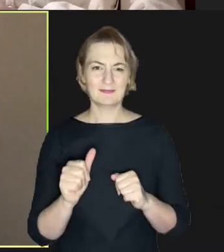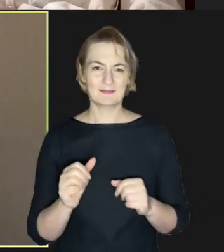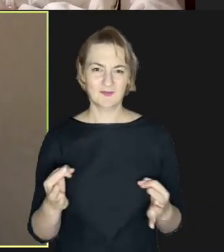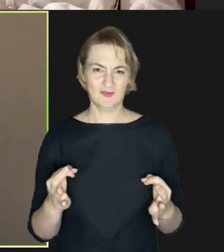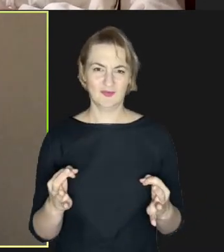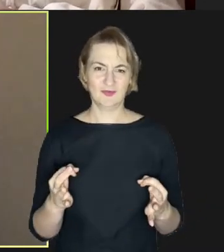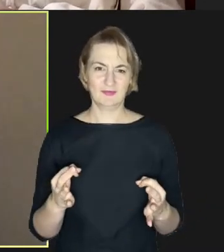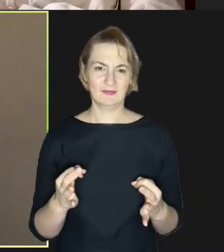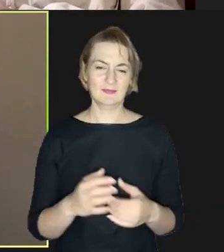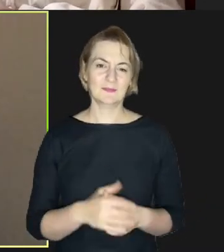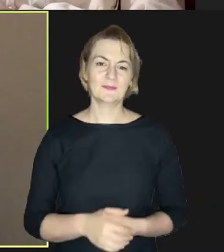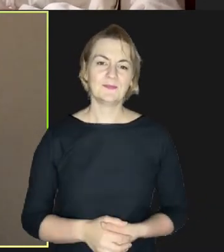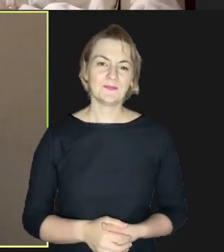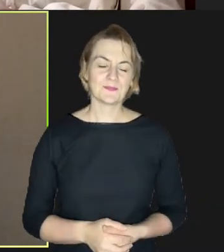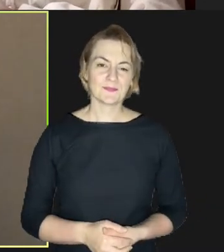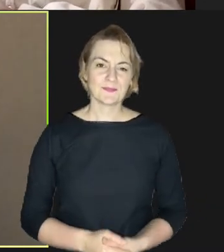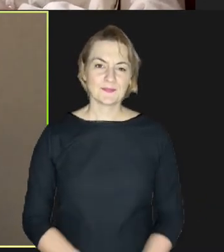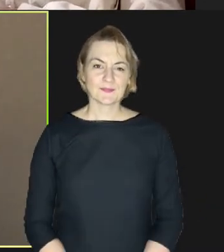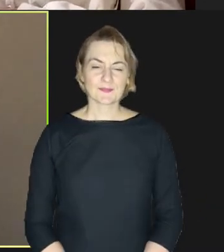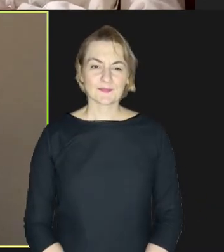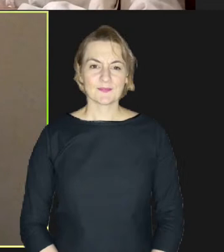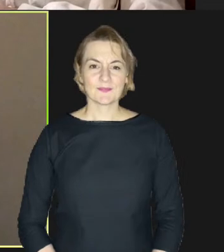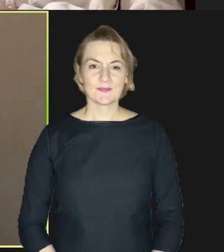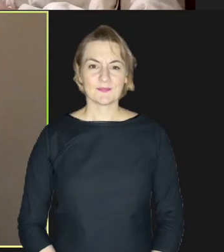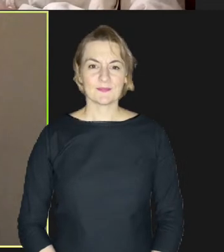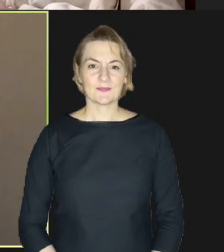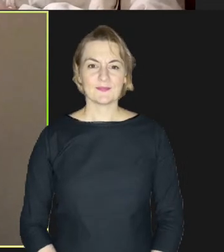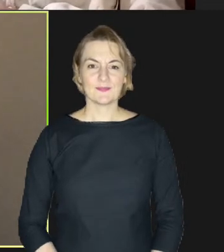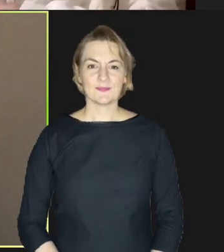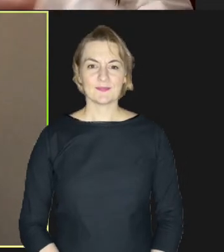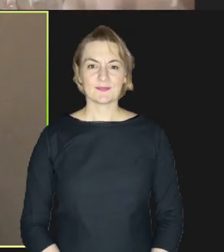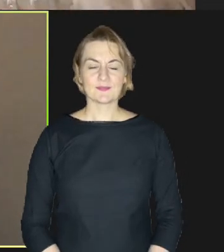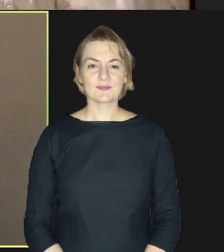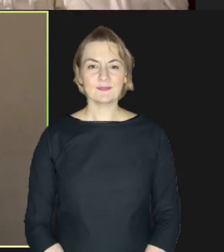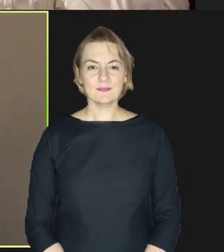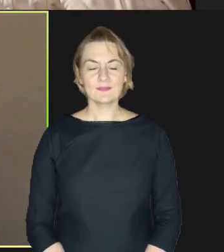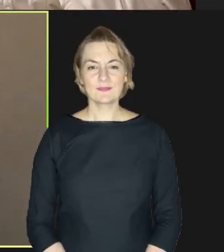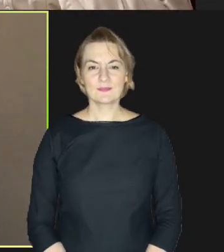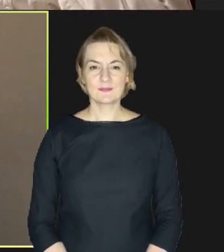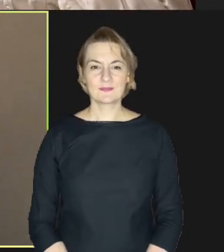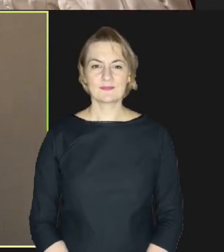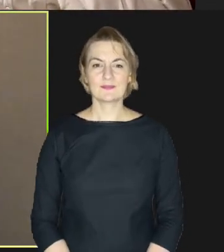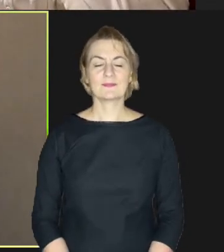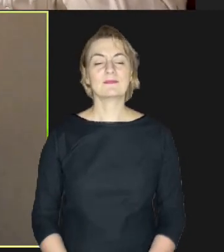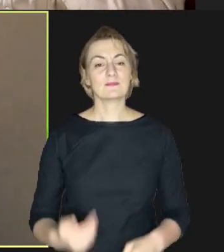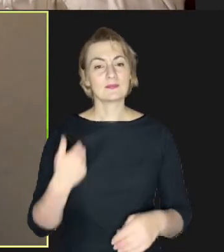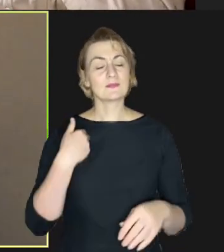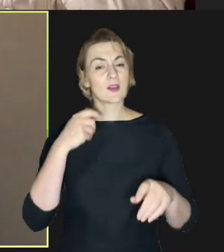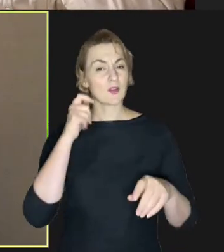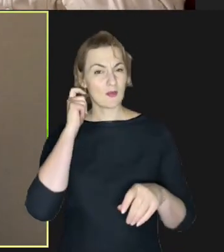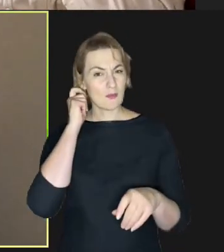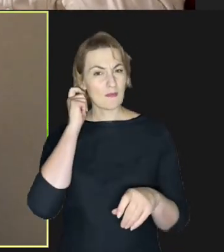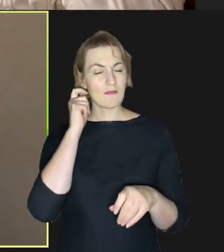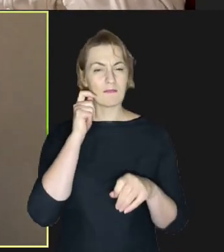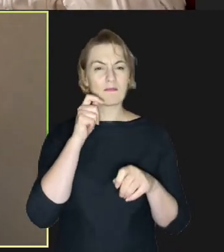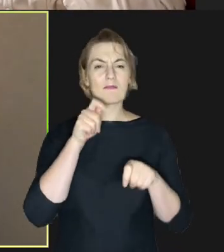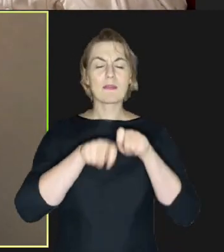do tego, co zaobserwowała taka badaczka procesów umierania, pani Kibler-Ross,